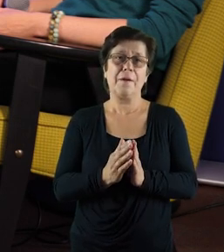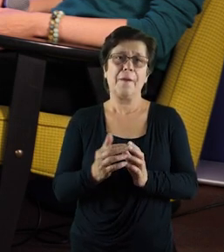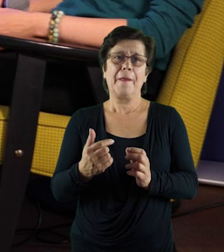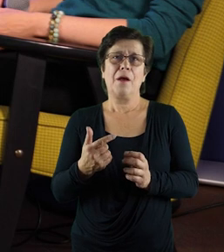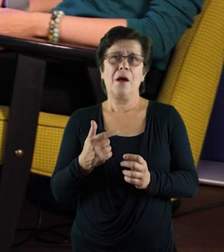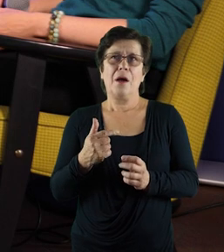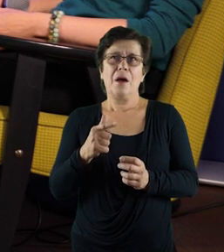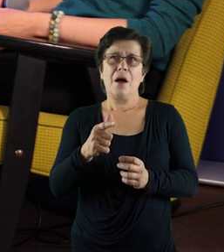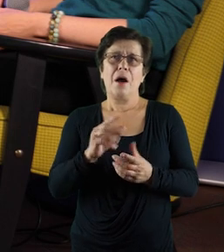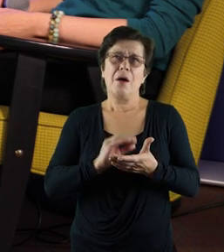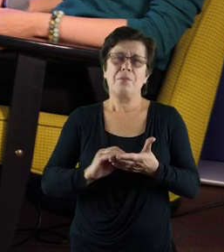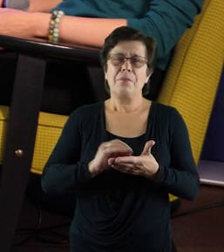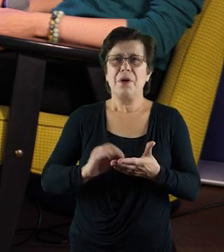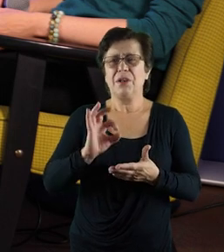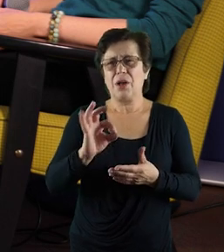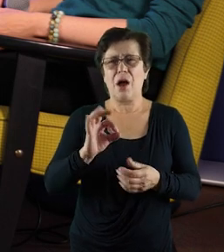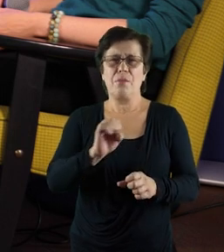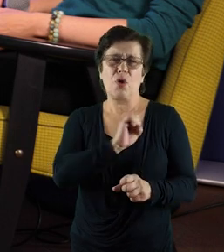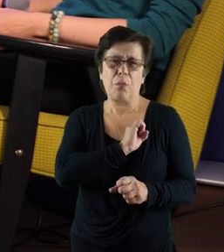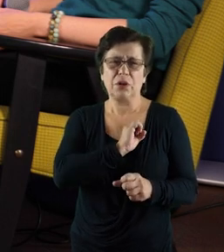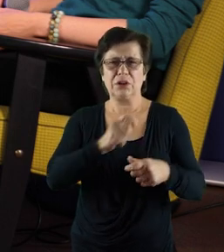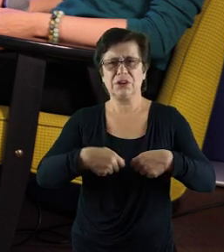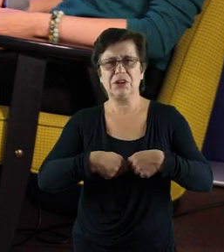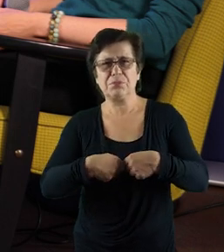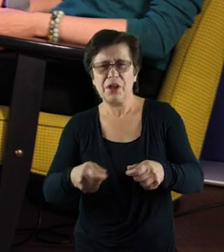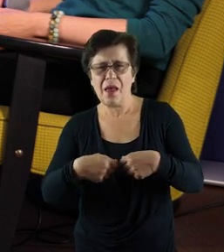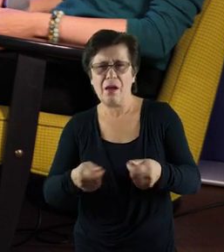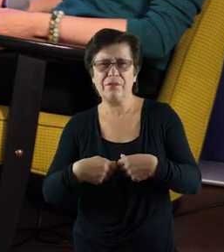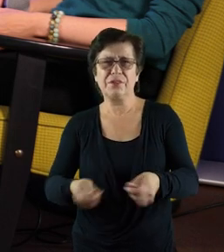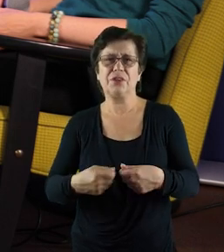społeczności pracującej. Tam byli robotnicy, sprzedawcy, czyli